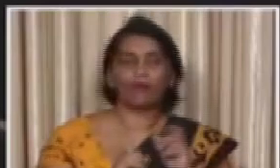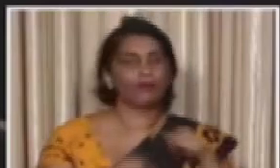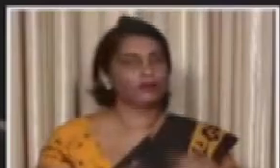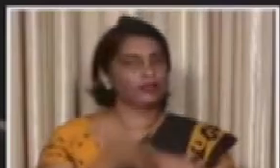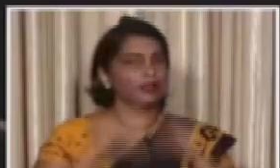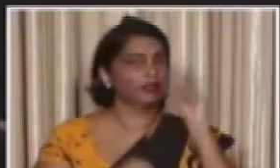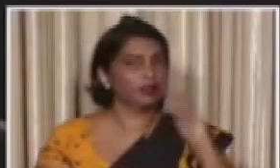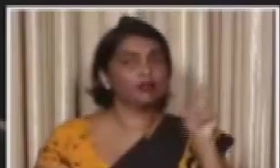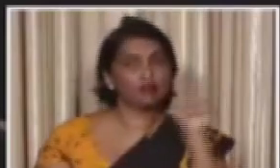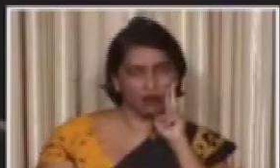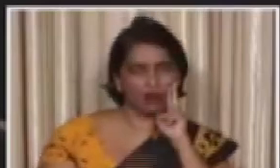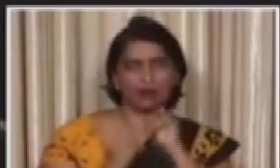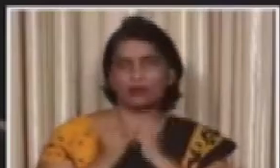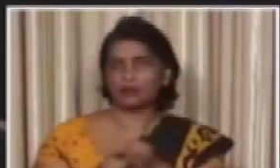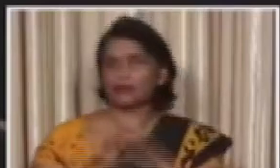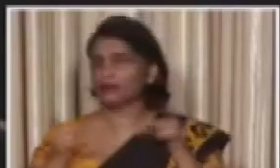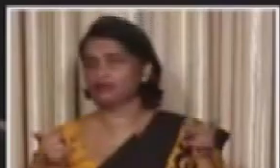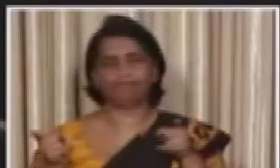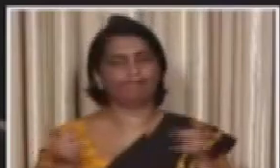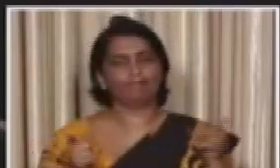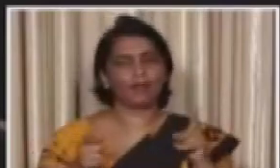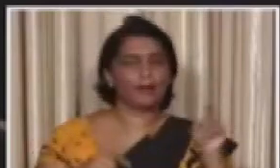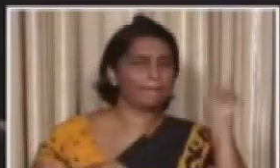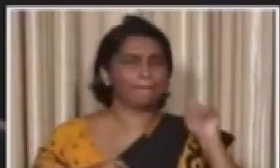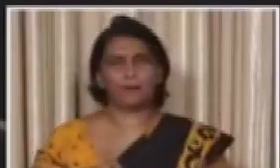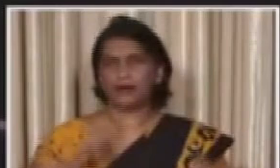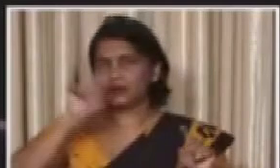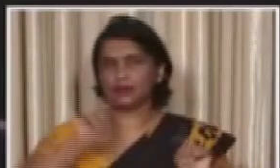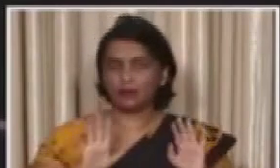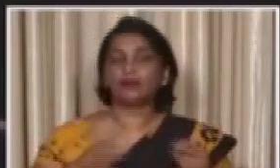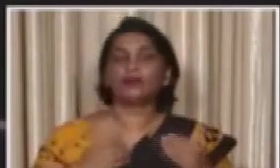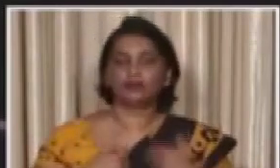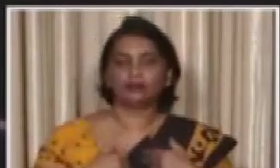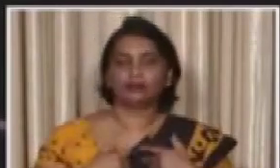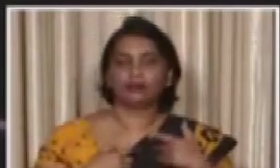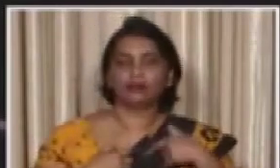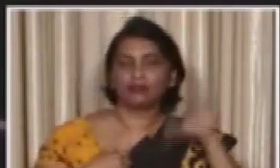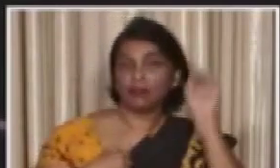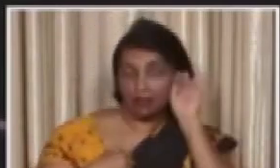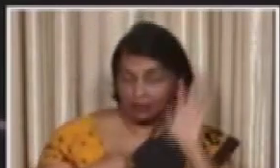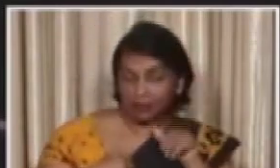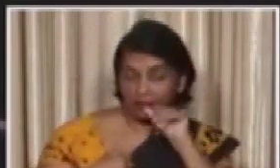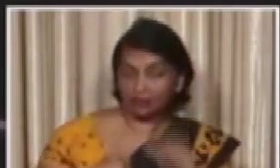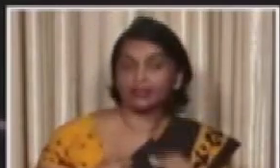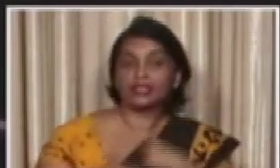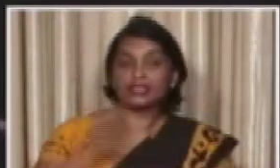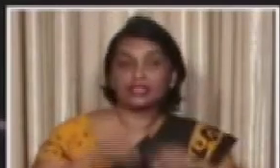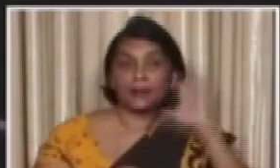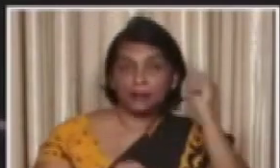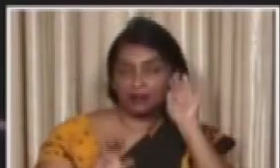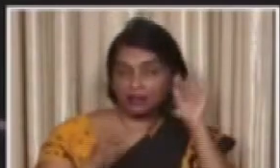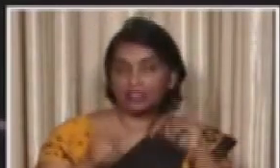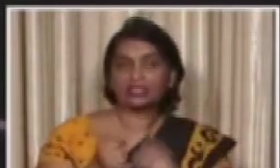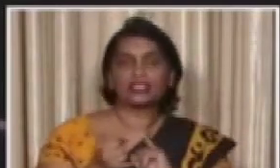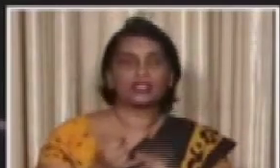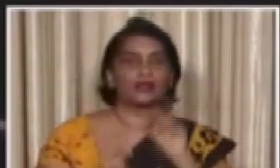ඡන්දය දෙන්නේ රනිල්ටද සජිත්ටද කියා ප්‍රශ්නයකට මැදි වෙලා. ඒ ගැන අපිට හරියට දැනගන්න වෙන්නේ චන්ද ප්‍රතිඵලය ඇවිල්ලා